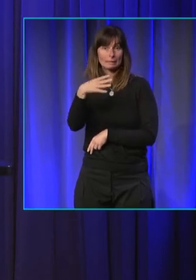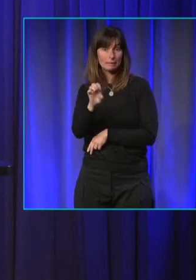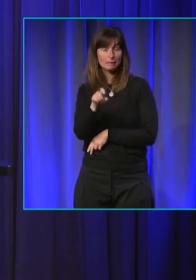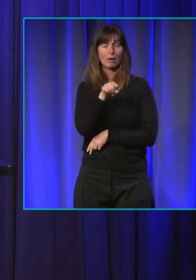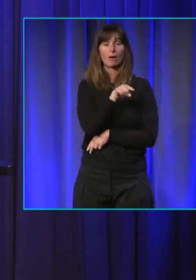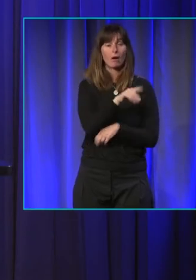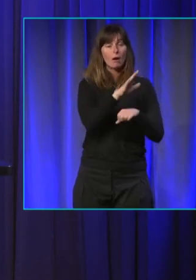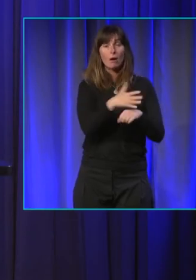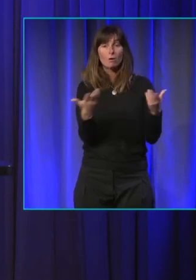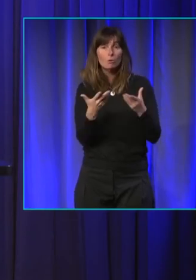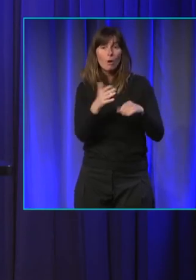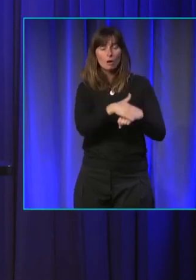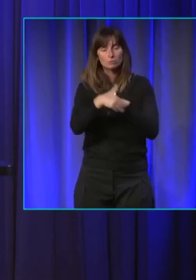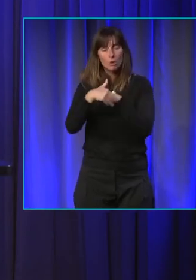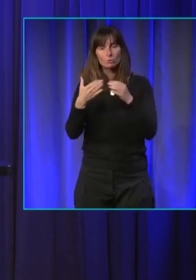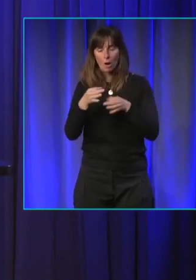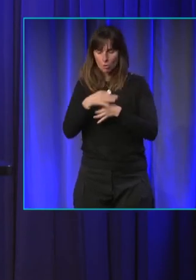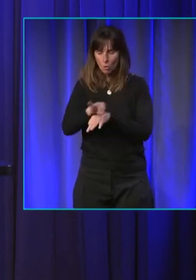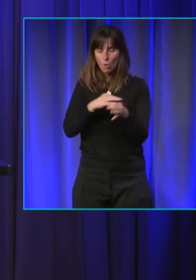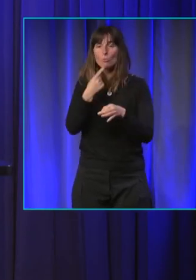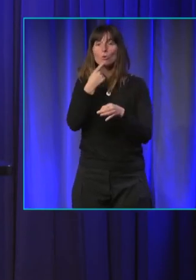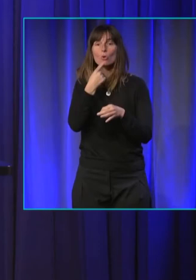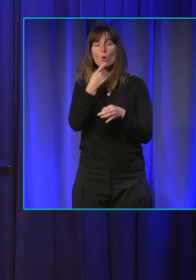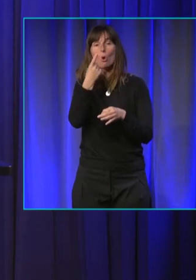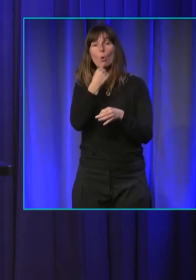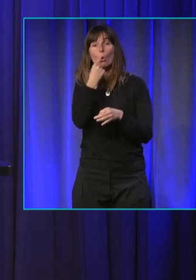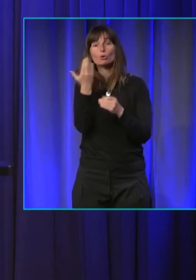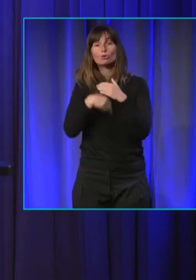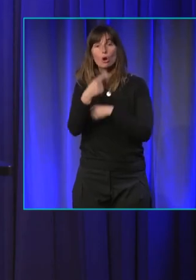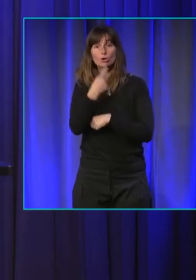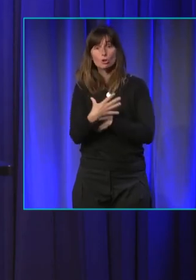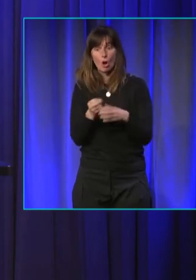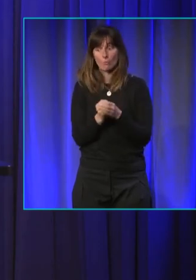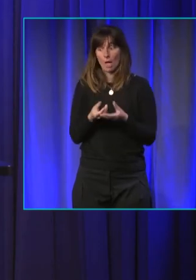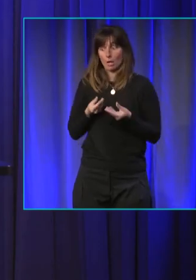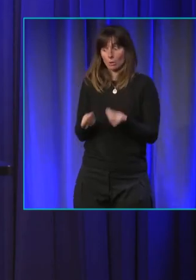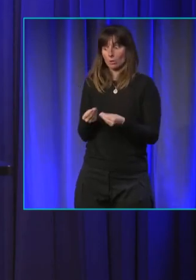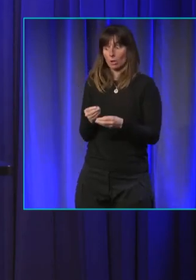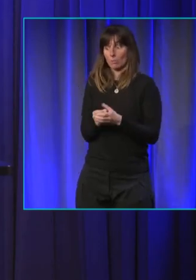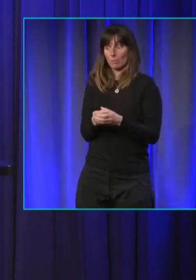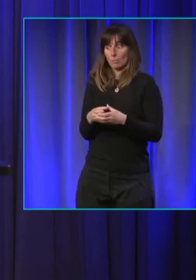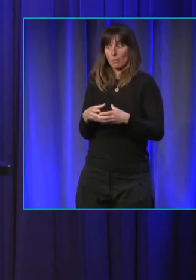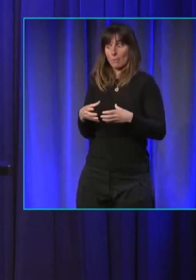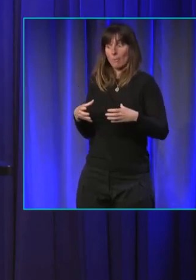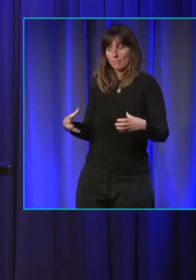qui augmente le taux d'hématocrite, le nombre de globules rouges dans le sang, pour faciliter l'apport en oxygène. Bon,